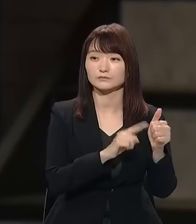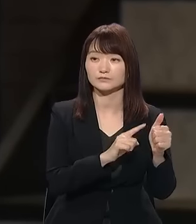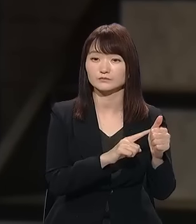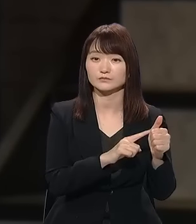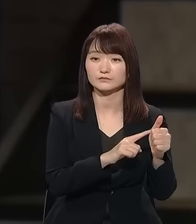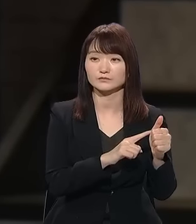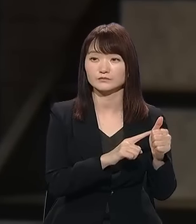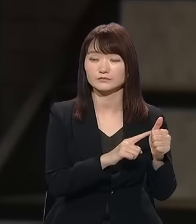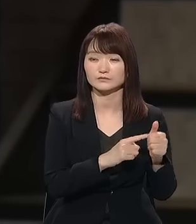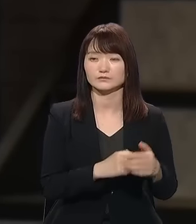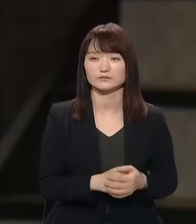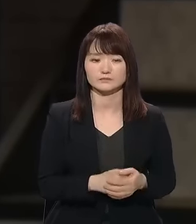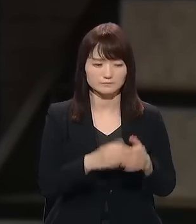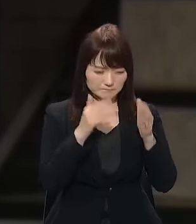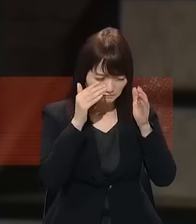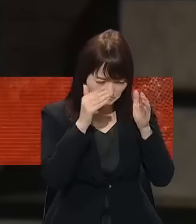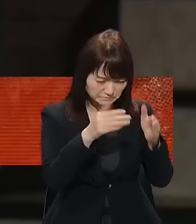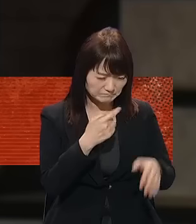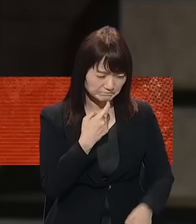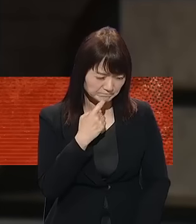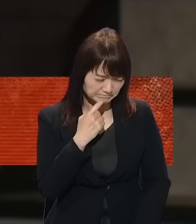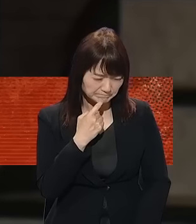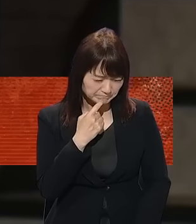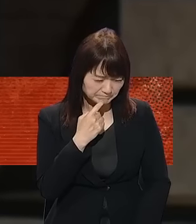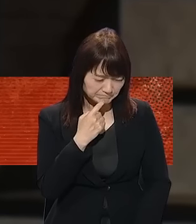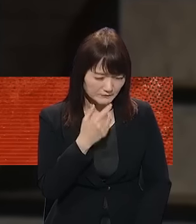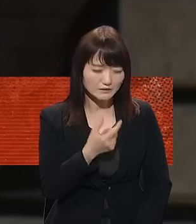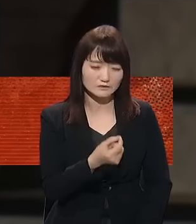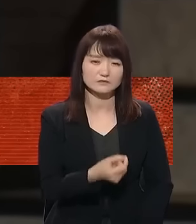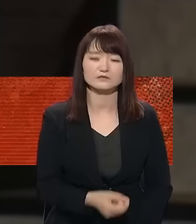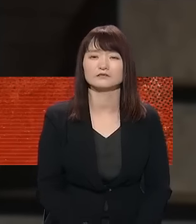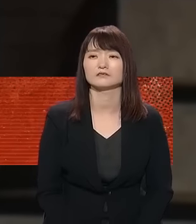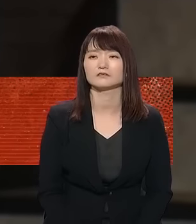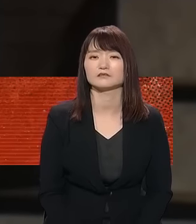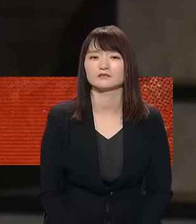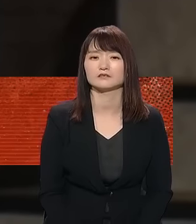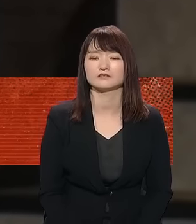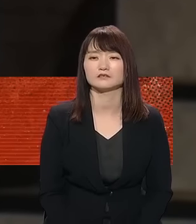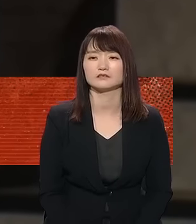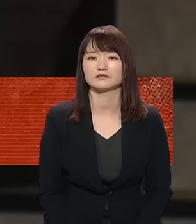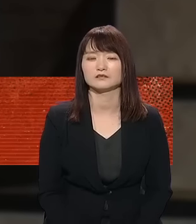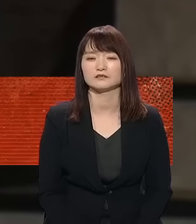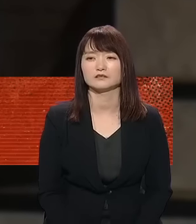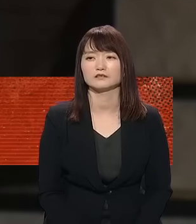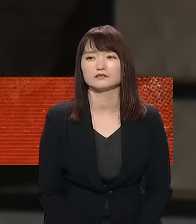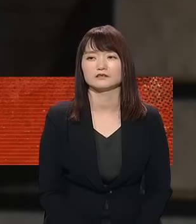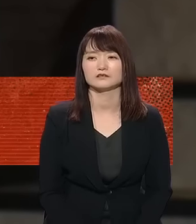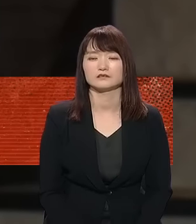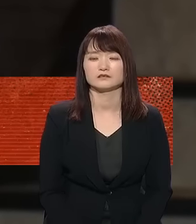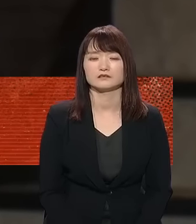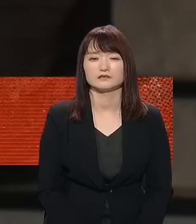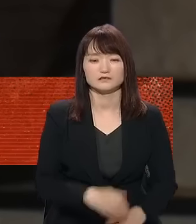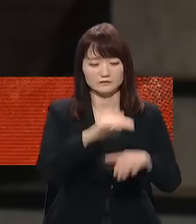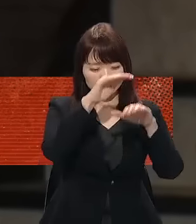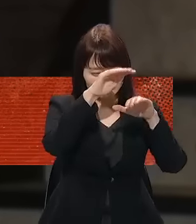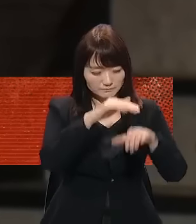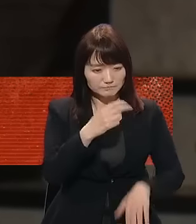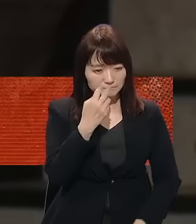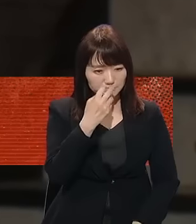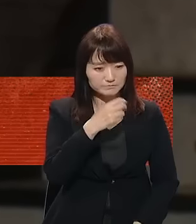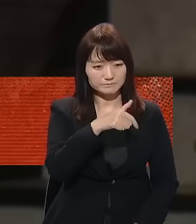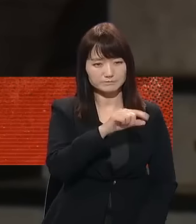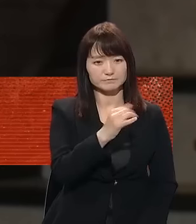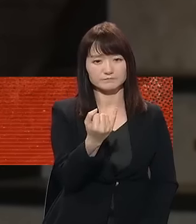제공자라던 집착을 했었던 거 같습니다 그래서 실제 이제 그 내용을 갖다 살펴보니까이 권시 여자